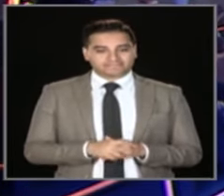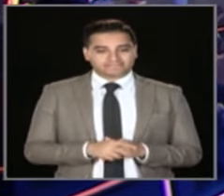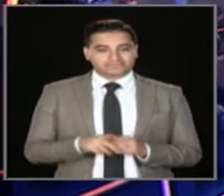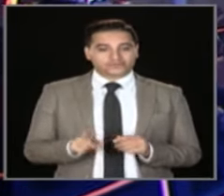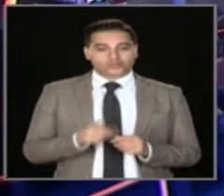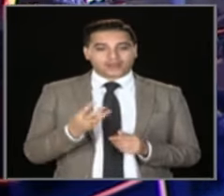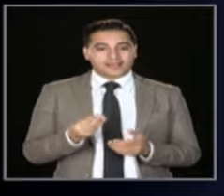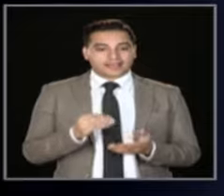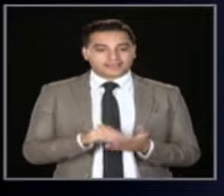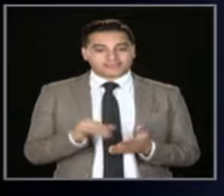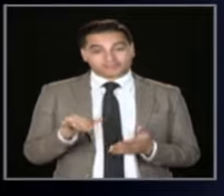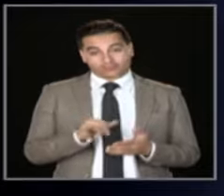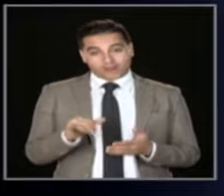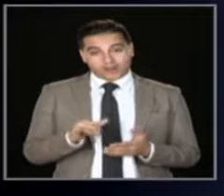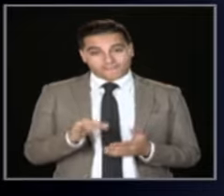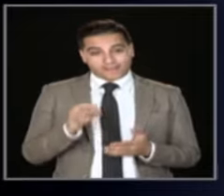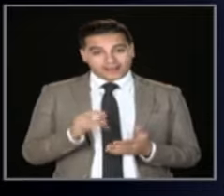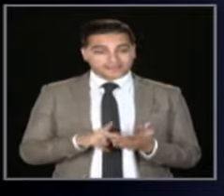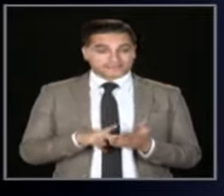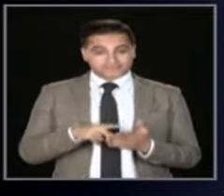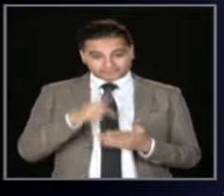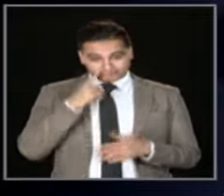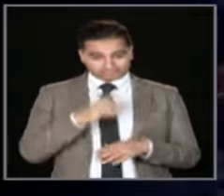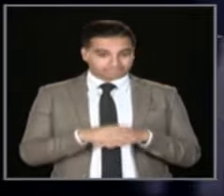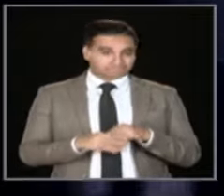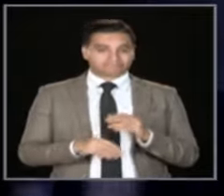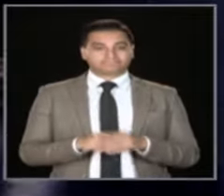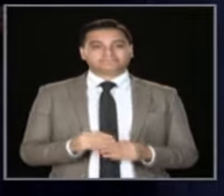وسؤال ب 30 نقطة إجباري.